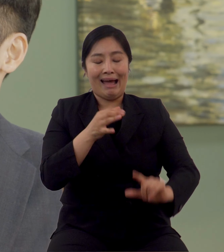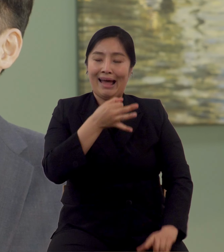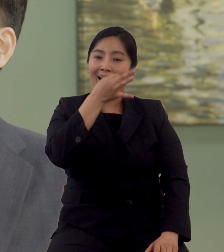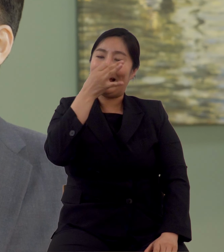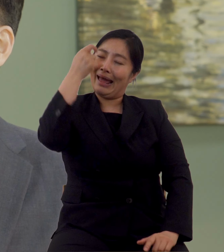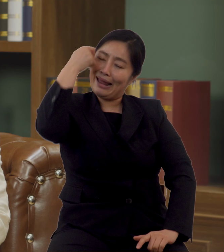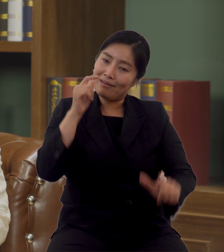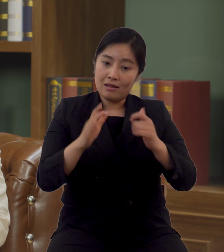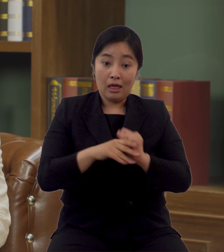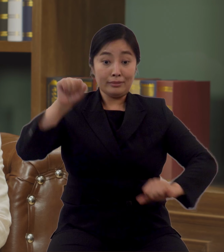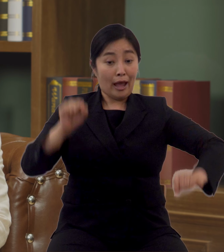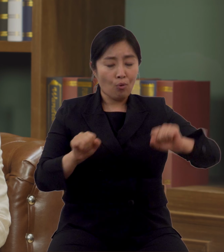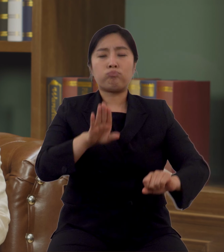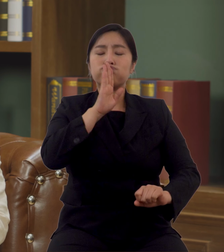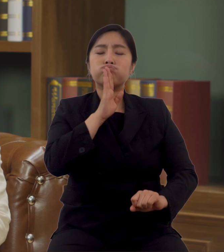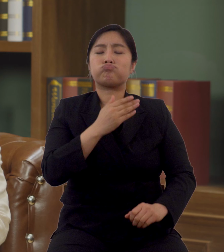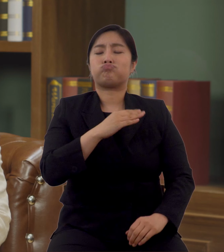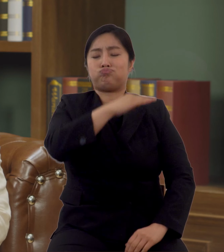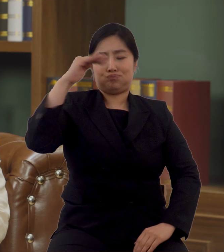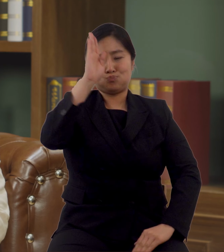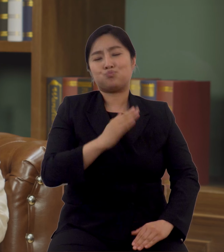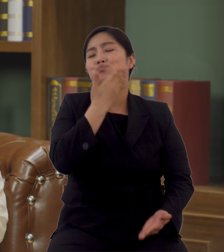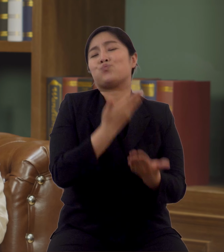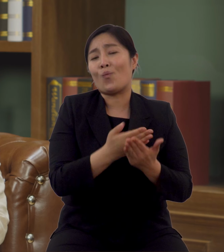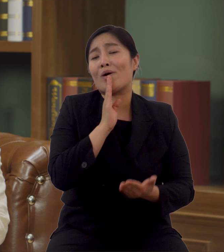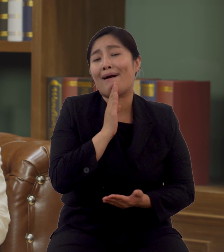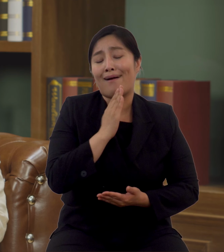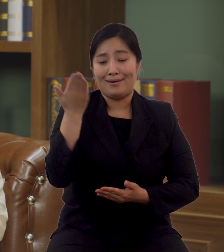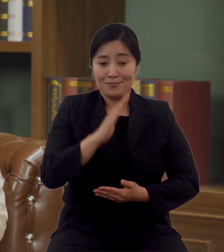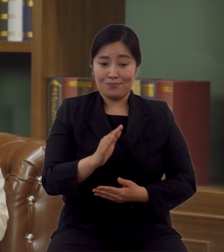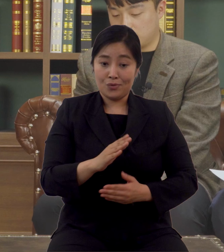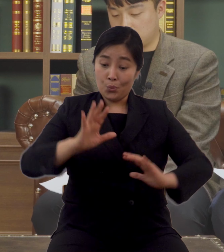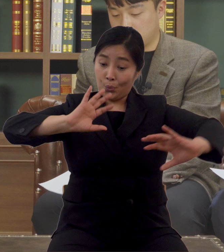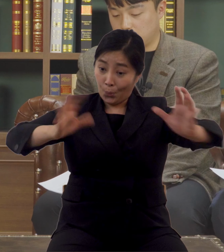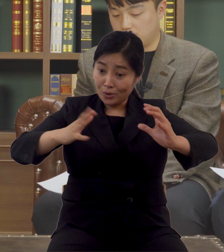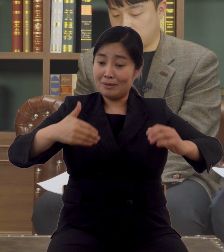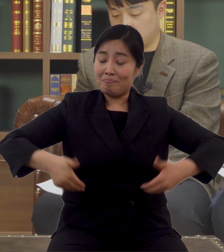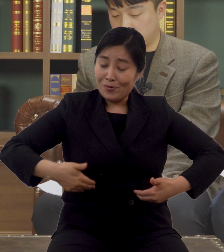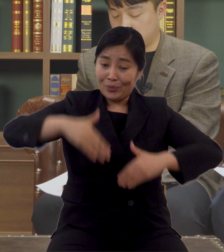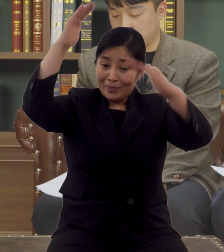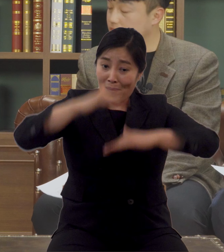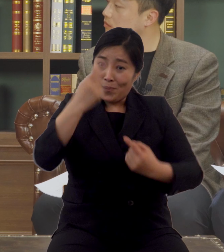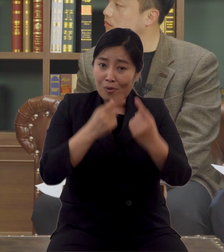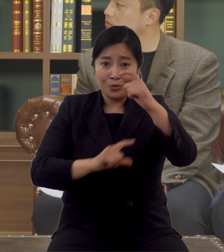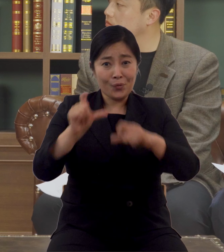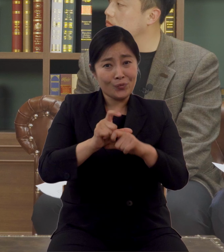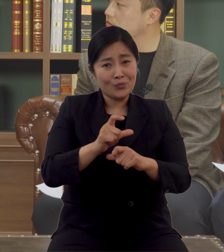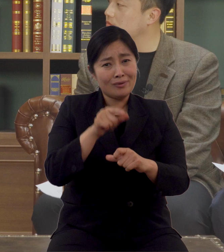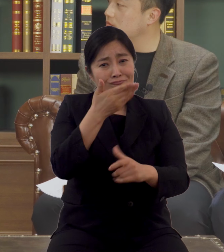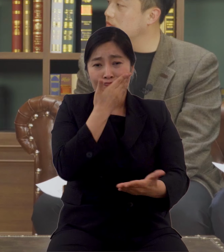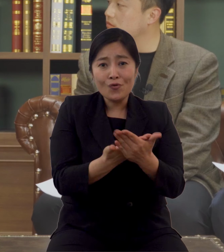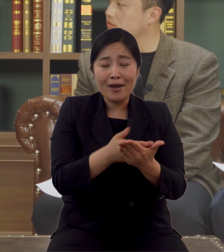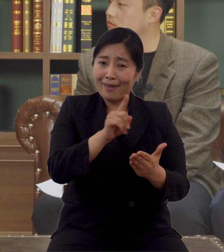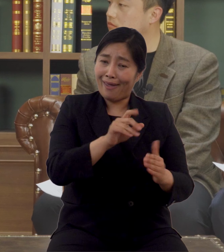흥미로운 관점인 것 같습니다. 아니 뭐 태도도 물론 중요한 부분일 수 있겠지만 논의가 필요한 내용 자체보다